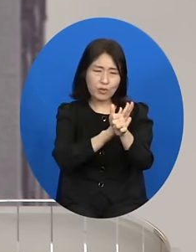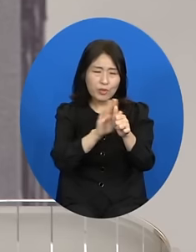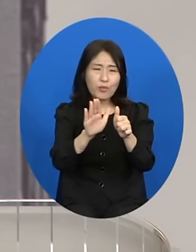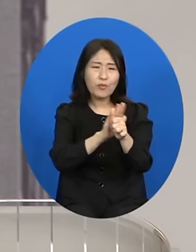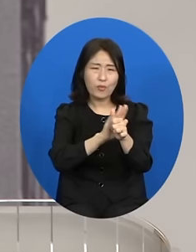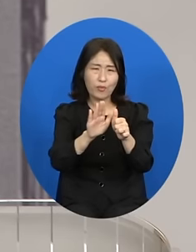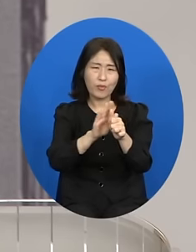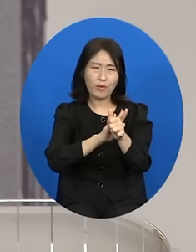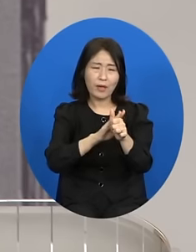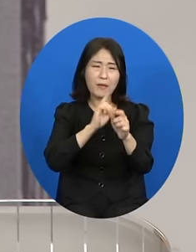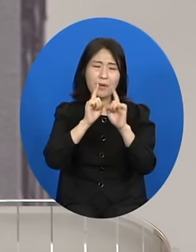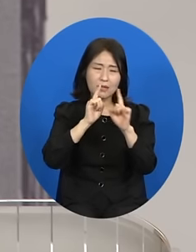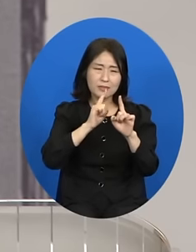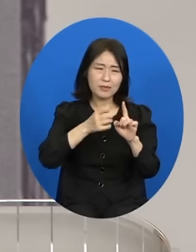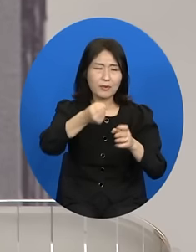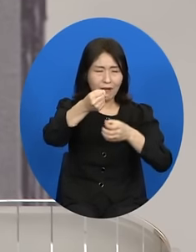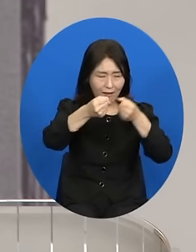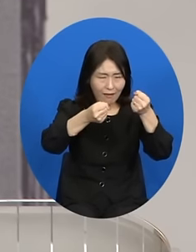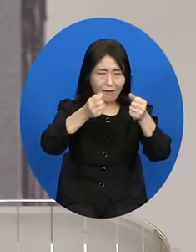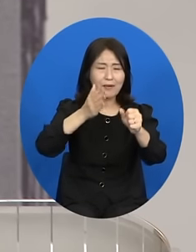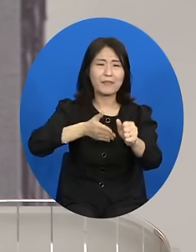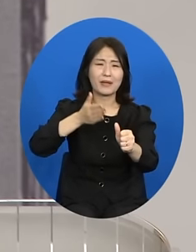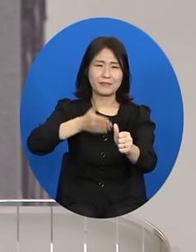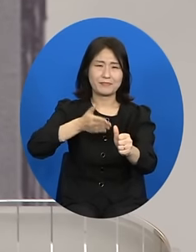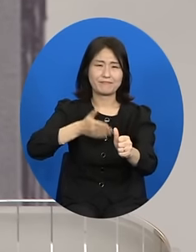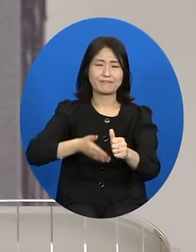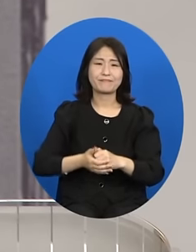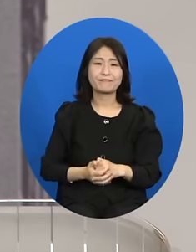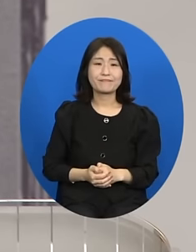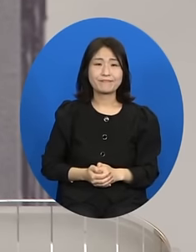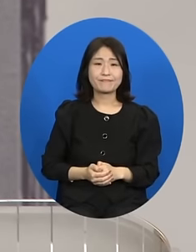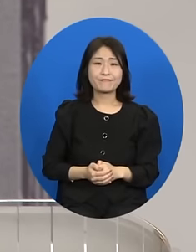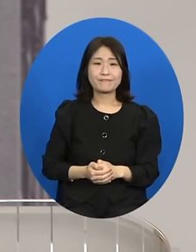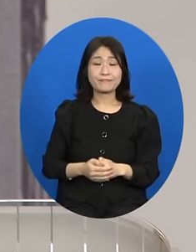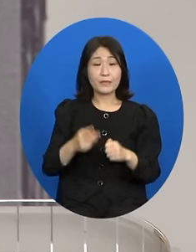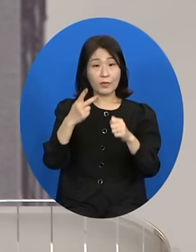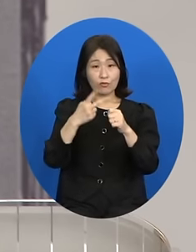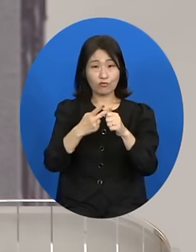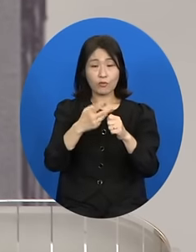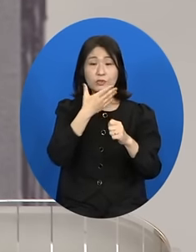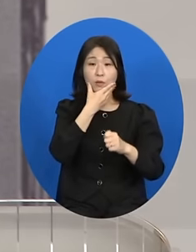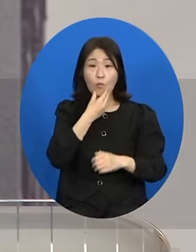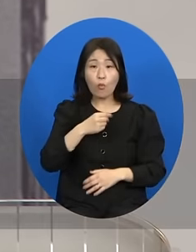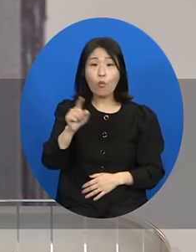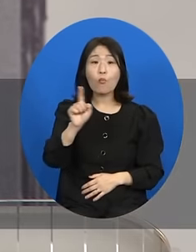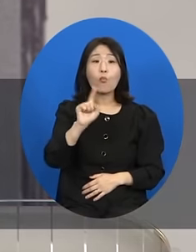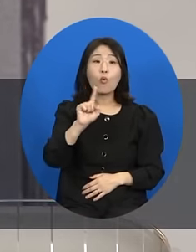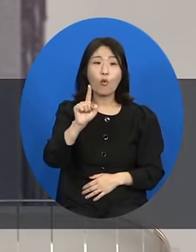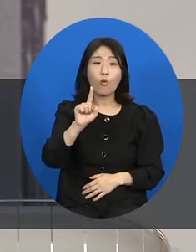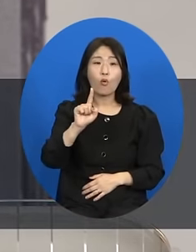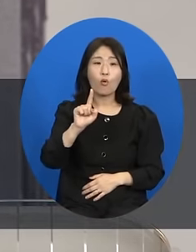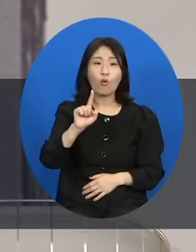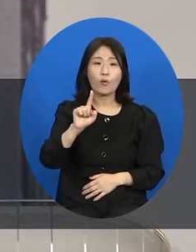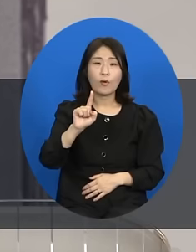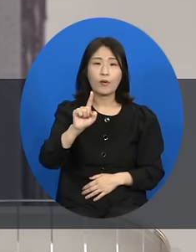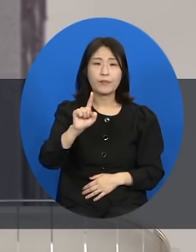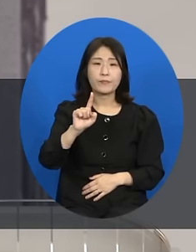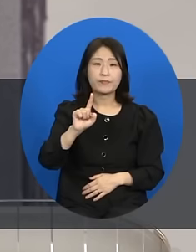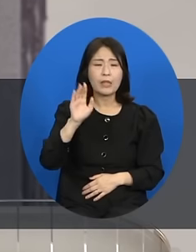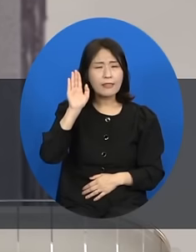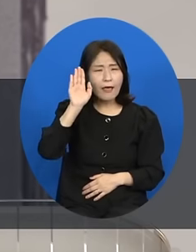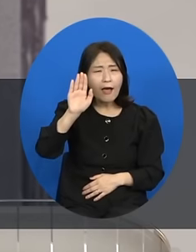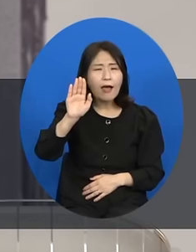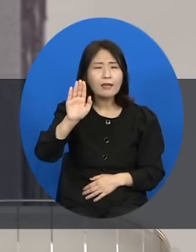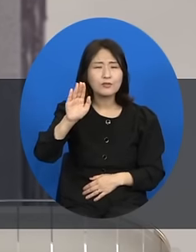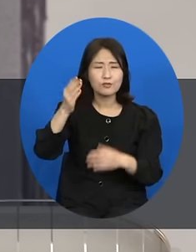취하시기 축복합니다 두 번째 복이 있어요 두 번째는 돌아올 보상이 13절